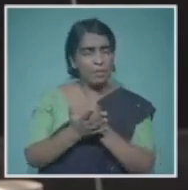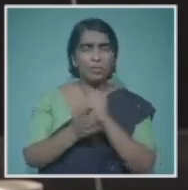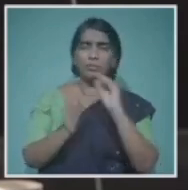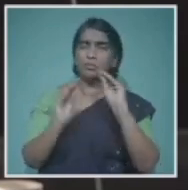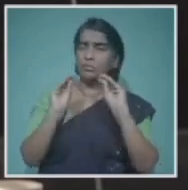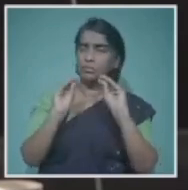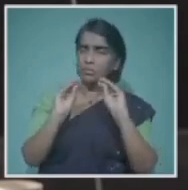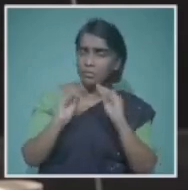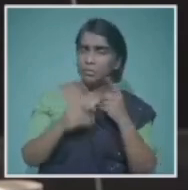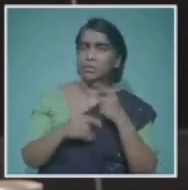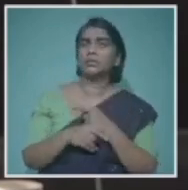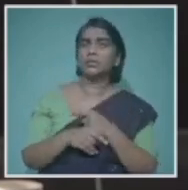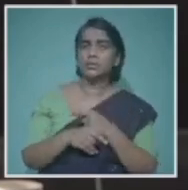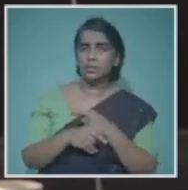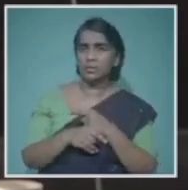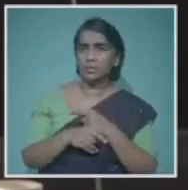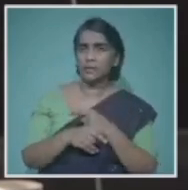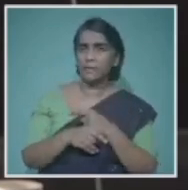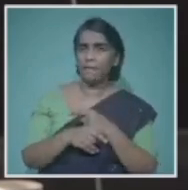කිසි විදියකට